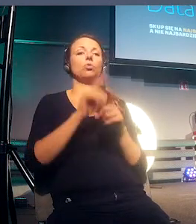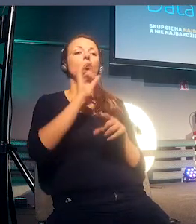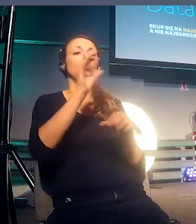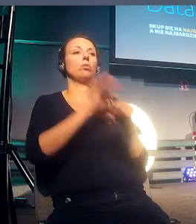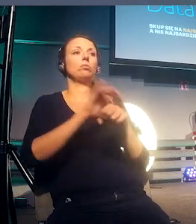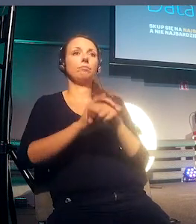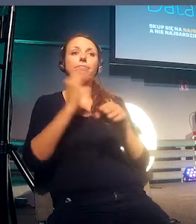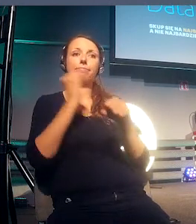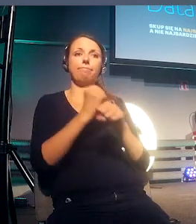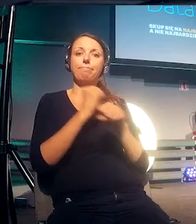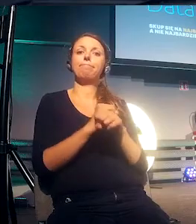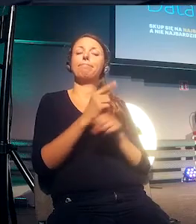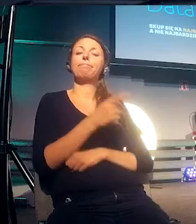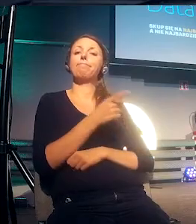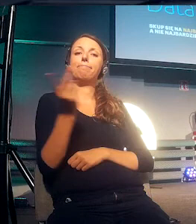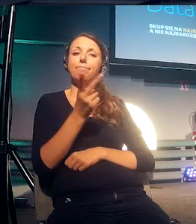zajmowali się